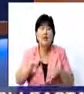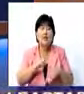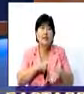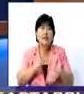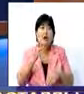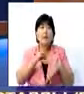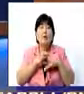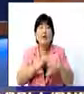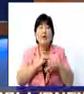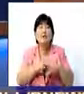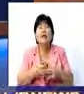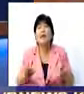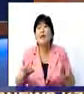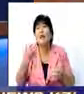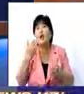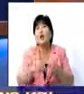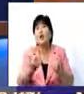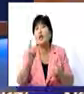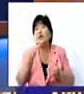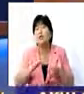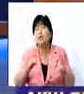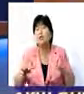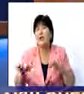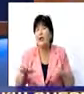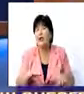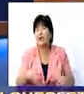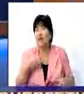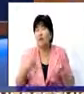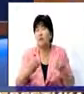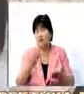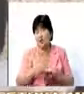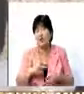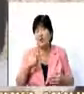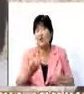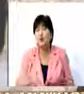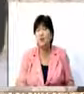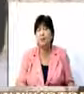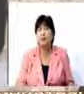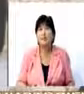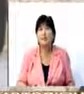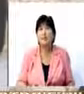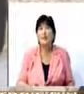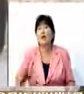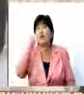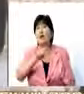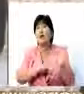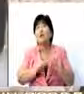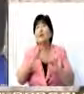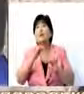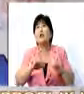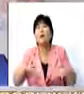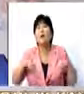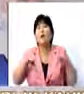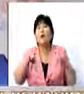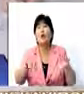бала тасымалына немқұрайлы қараған балабақшалардың әрекетіне алаңдаушылық білдіруде. Жыл басынан бері балабақша